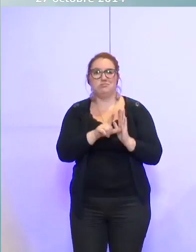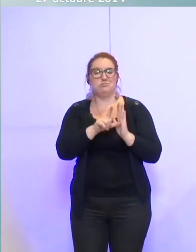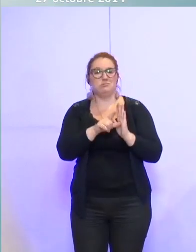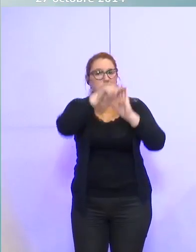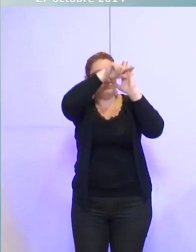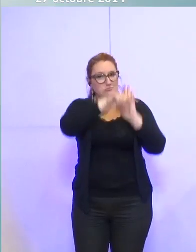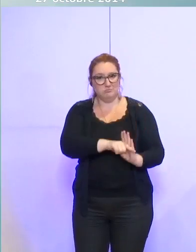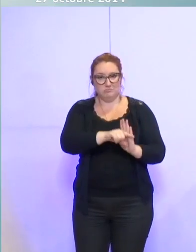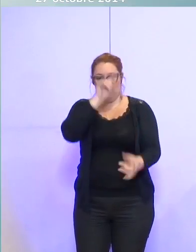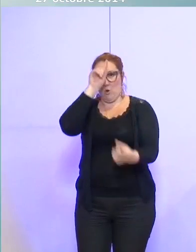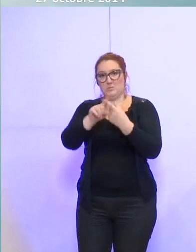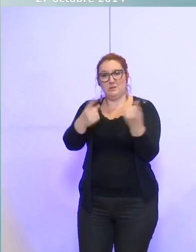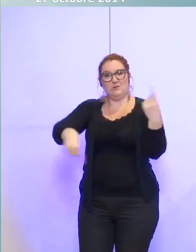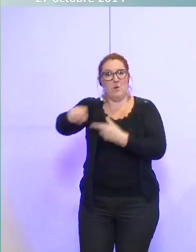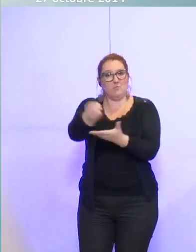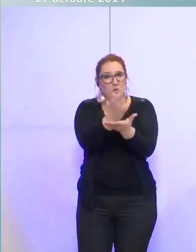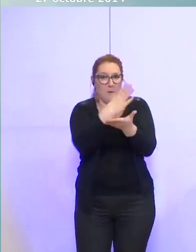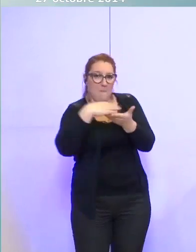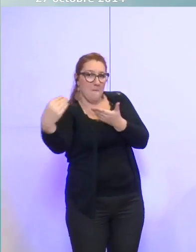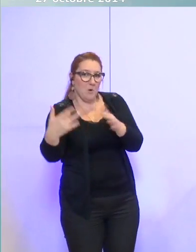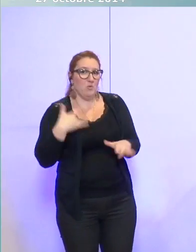librement, la réutilisation de ces données.